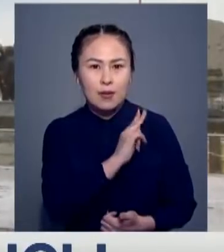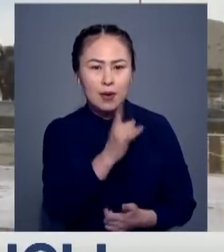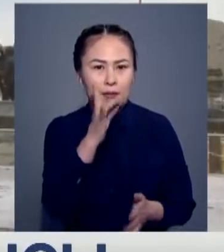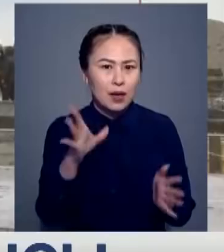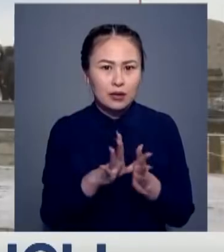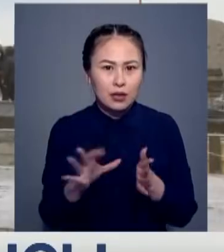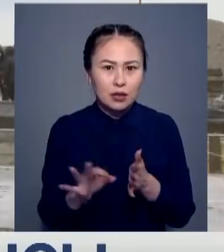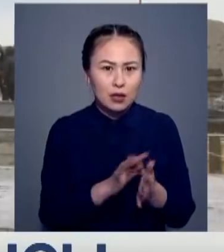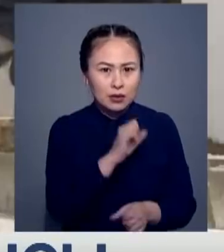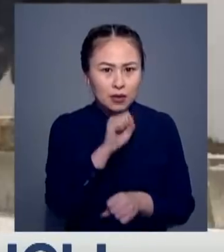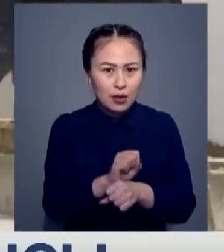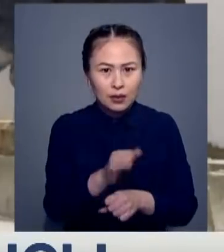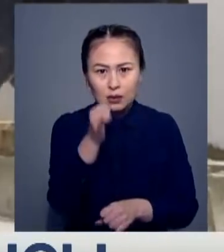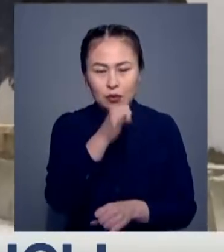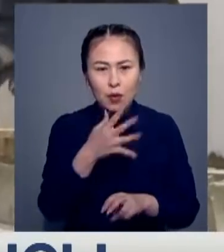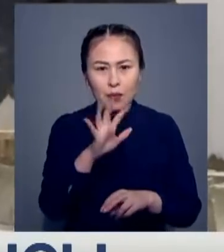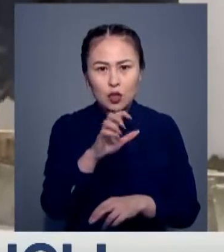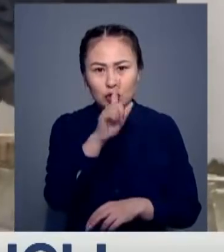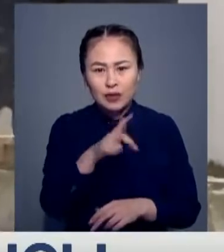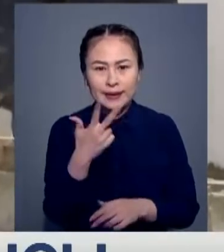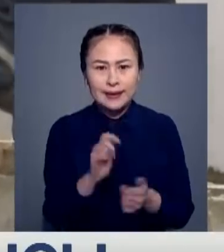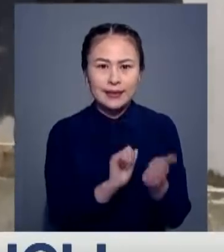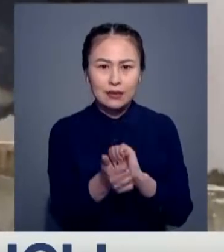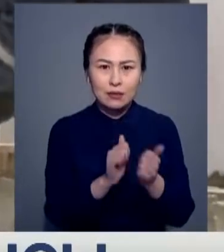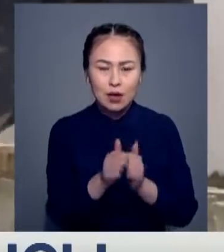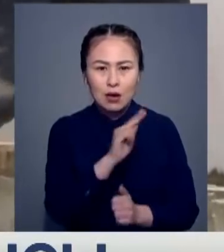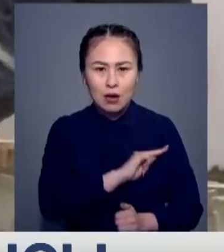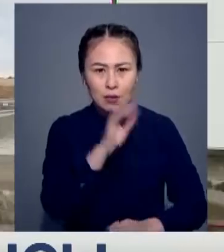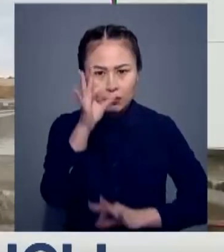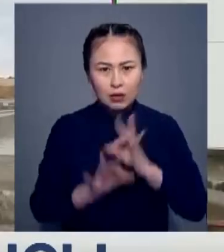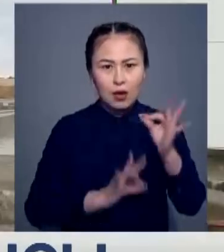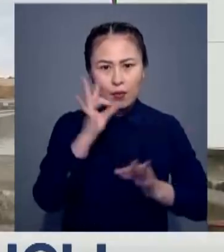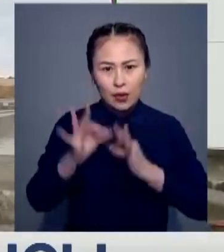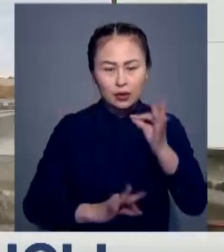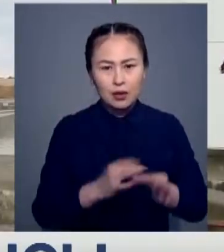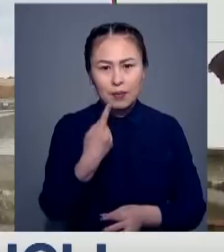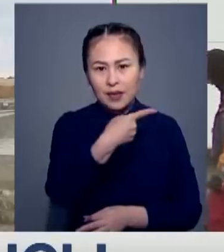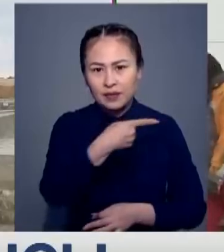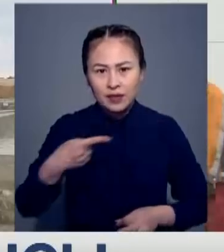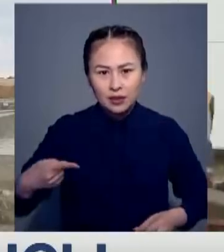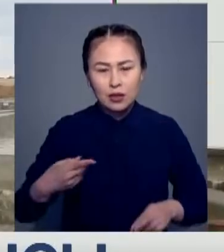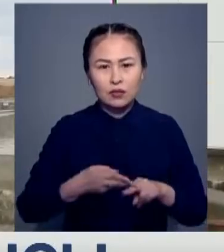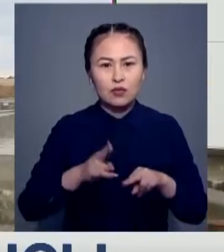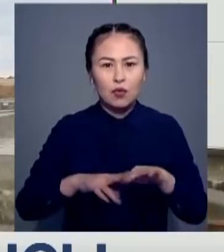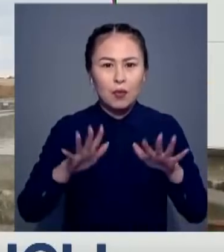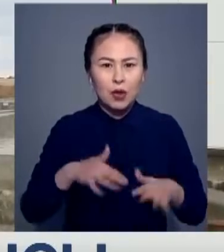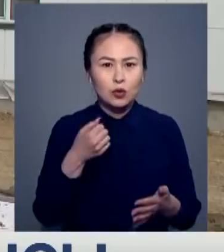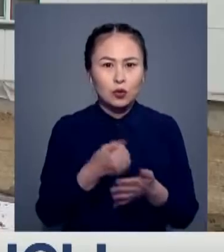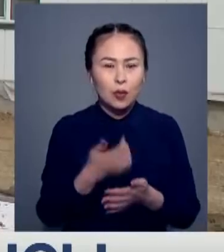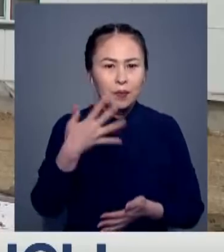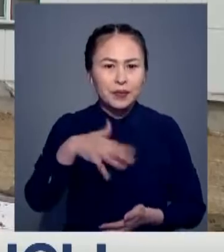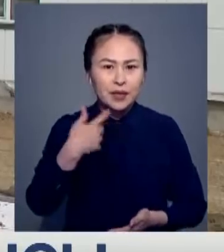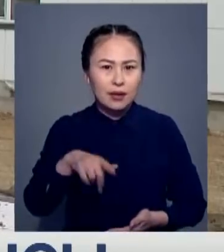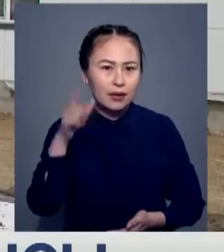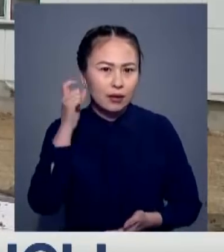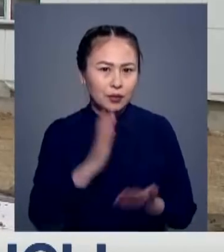де тоқтаған емес. 500 адам үш ауысымда тәулік бойы жұмыс істеуде. Бір қабатты аурухана 50 жылға дейін қызмет